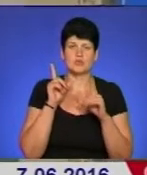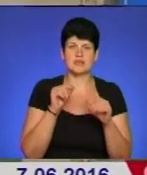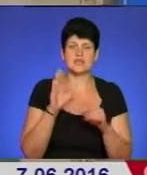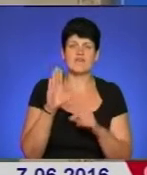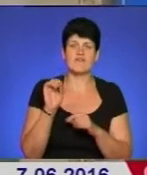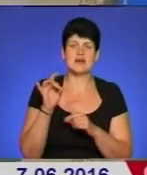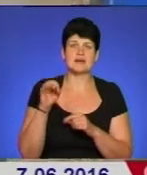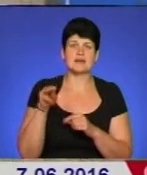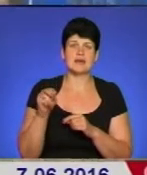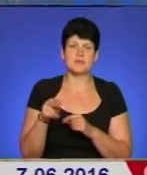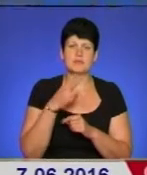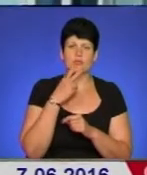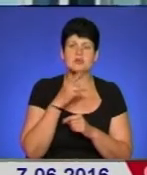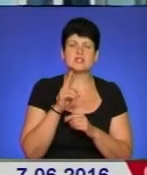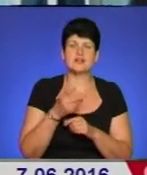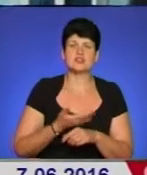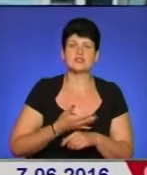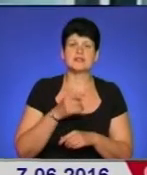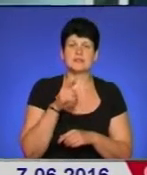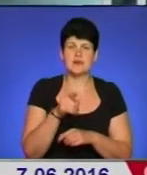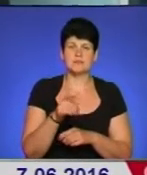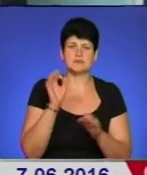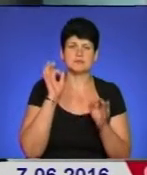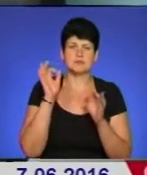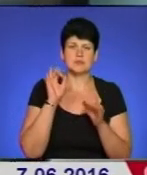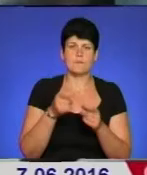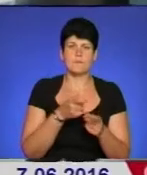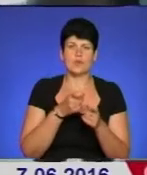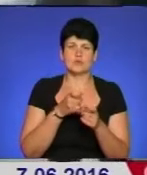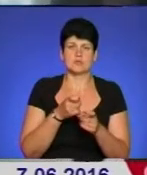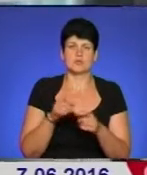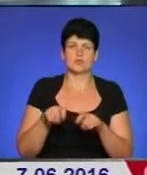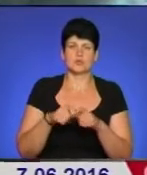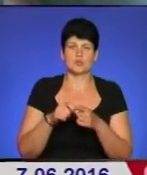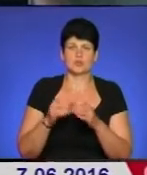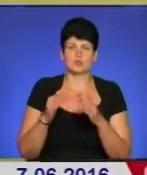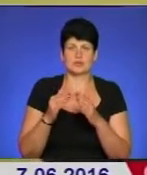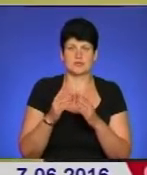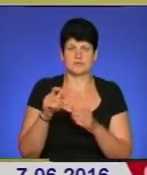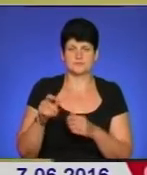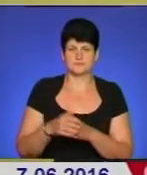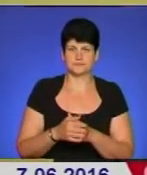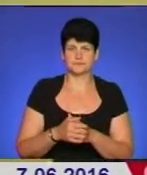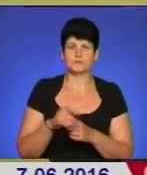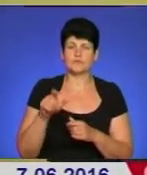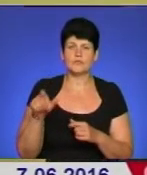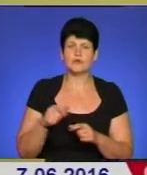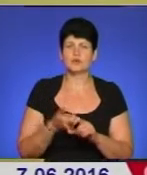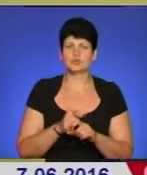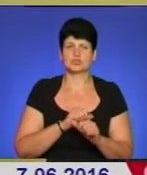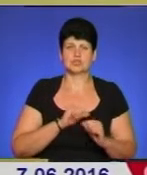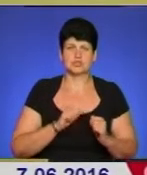і побачили, як це жити там, де лунають постріли, руйнують будинки і людські долі. Люди дуже щирі, дуже